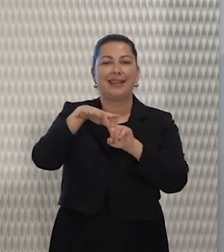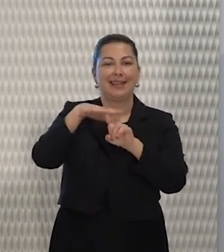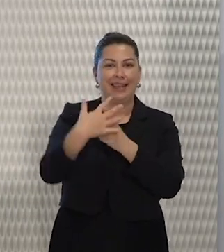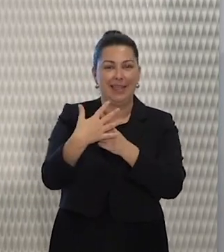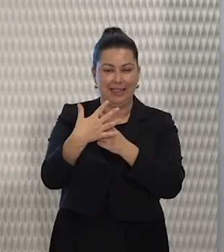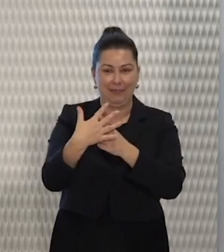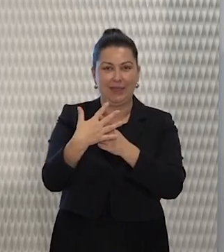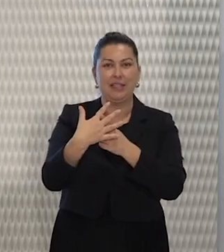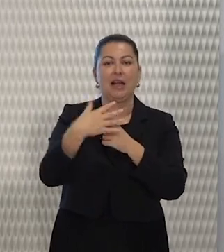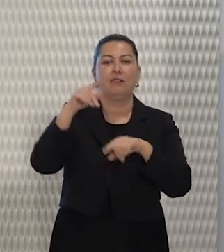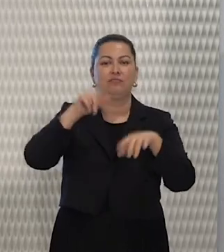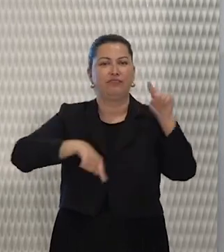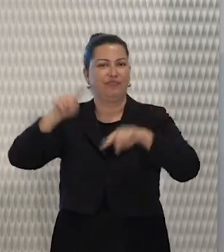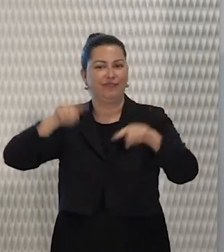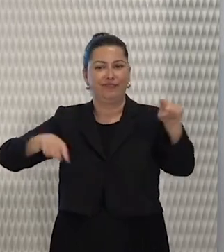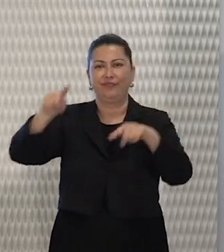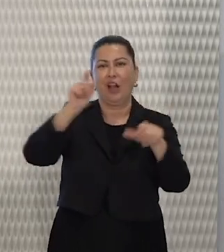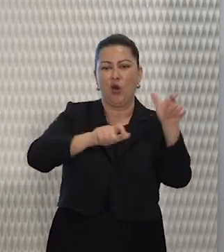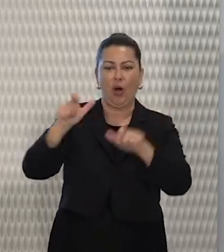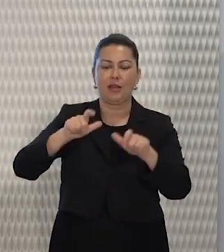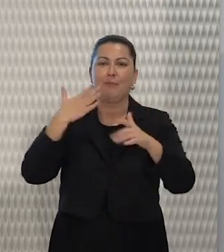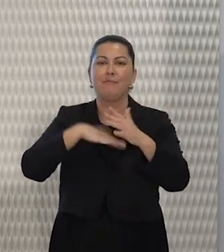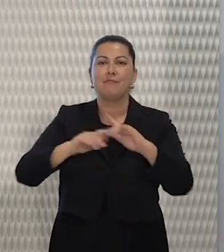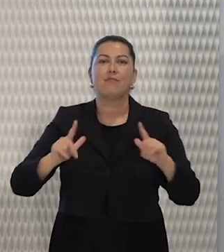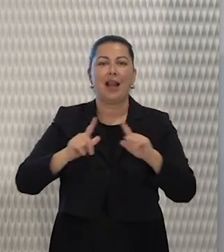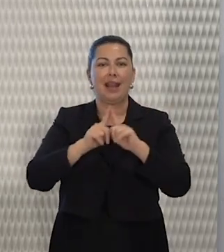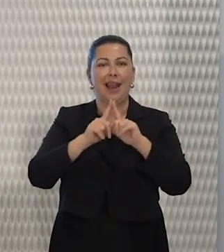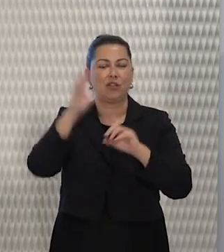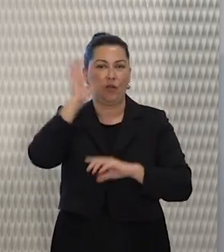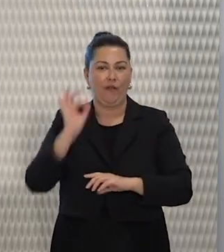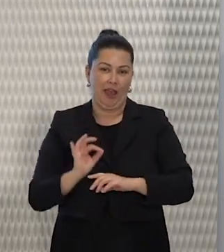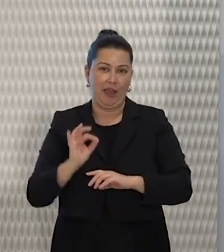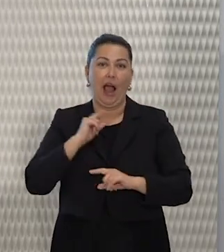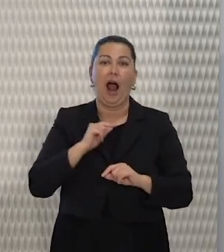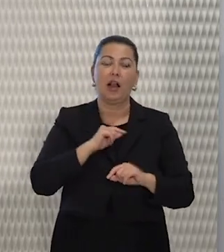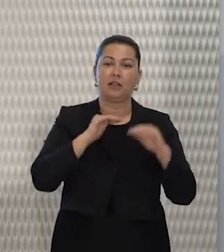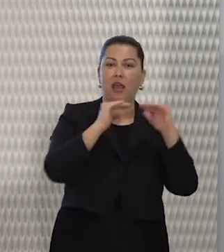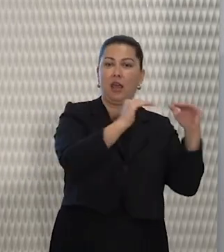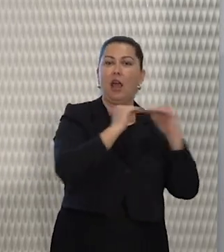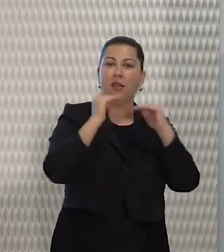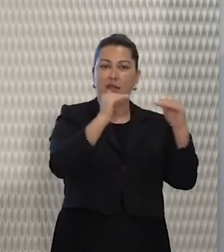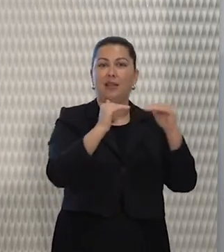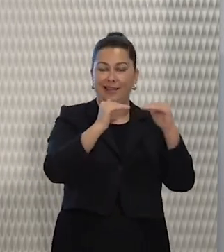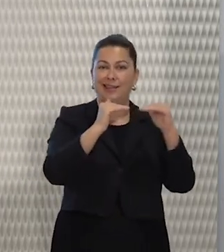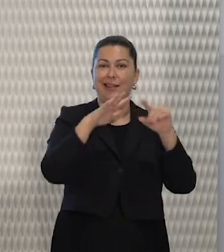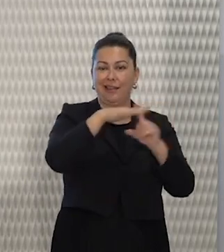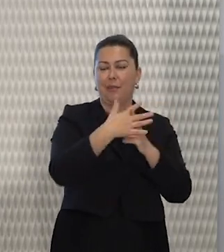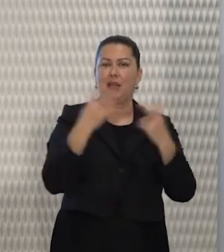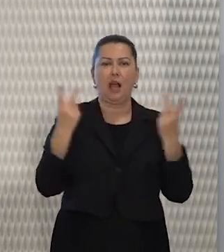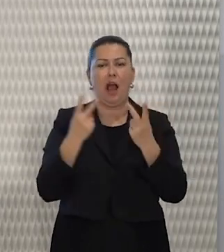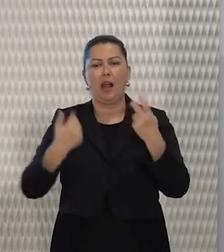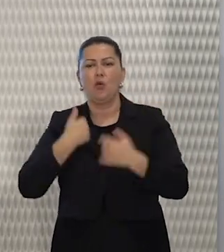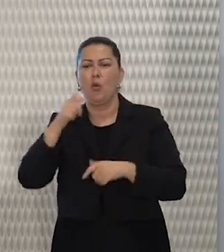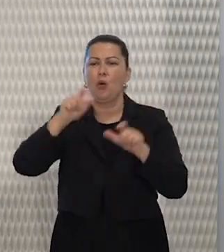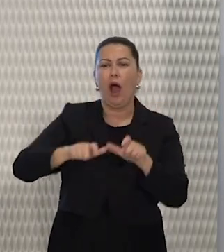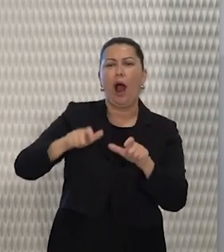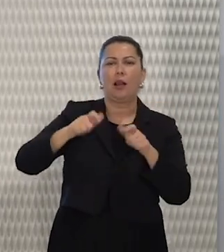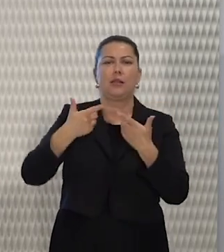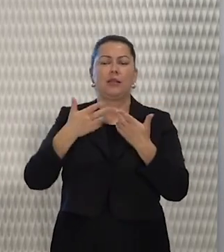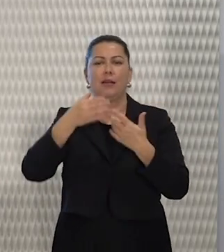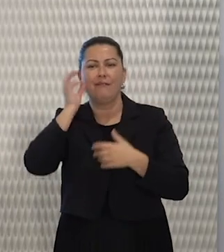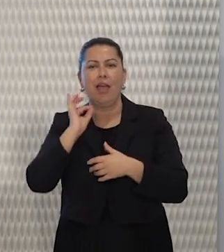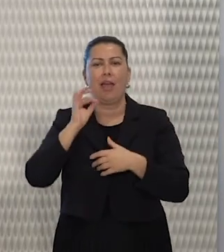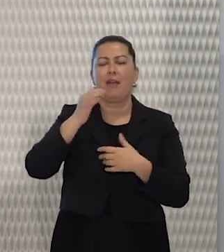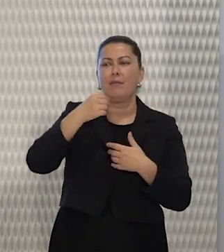als homogene Teams. Und das ist nicht nur jung, alt, weiblich, männlich, sondern das geht wesentlich weiter. Ja, nämlich auch